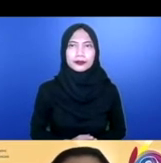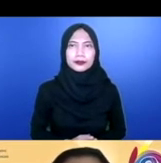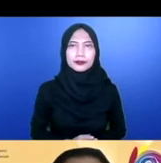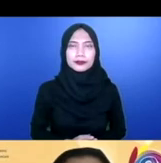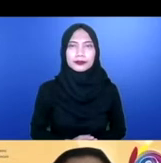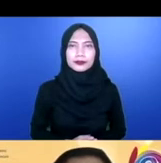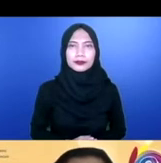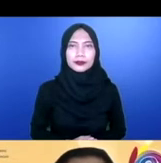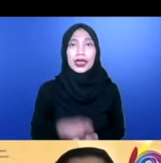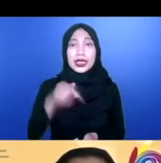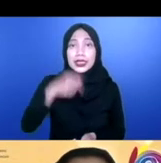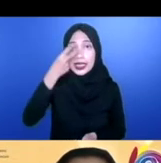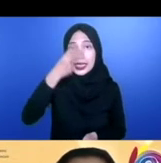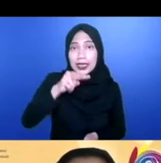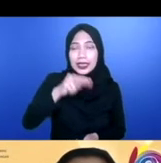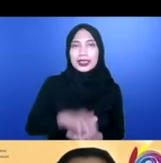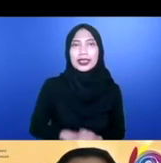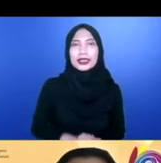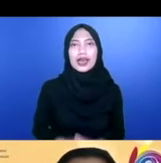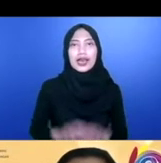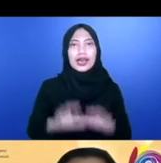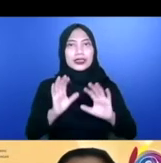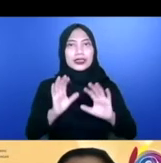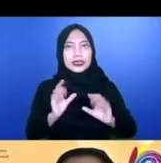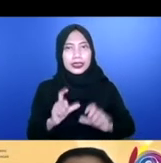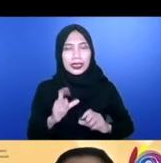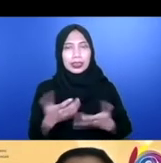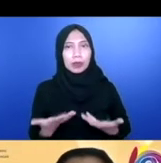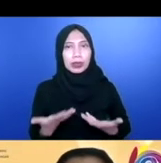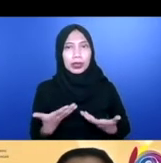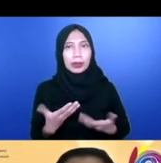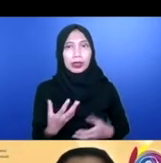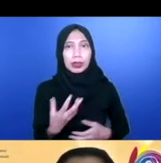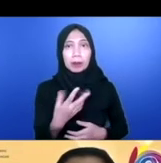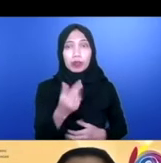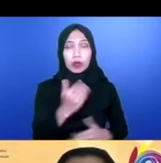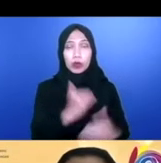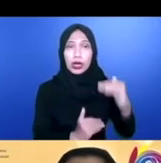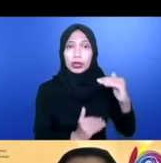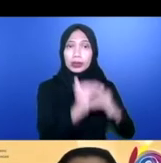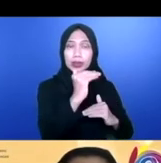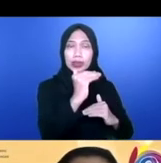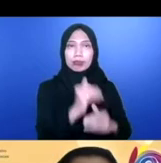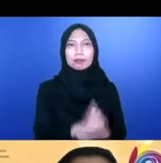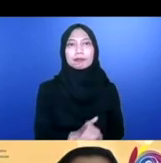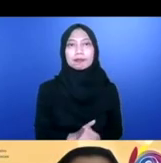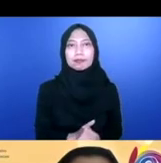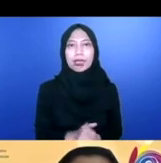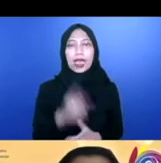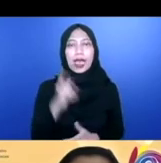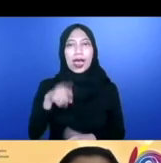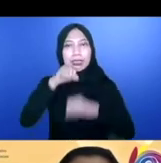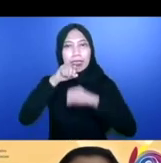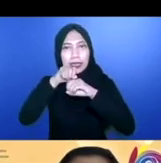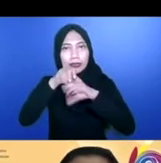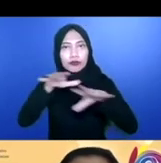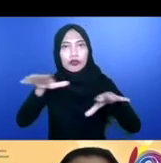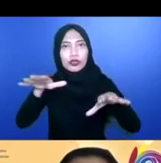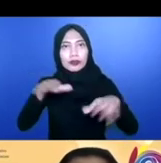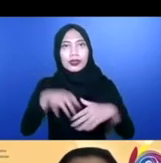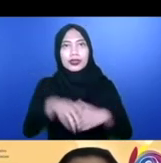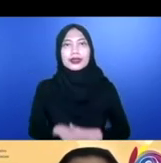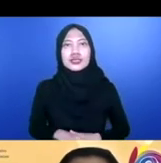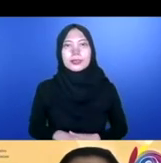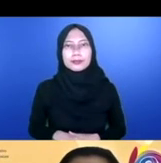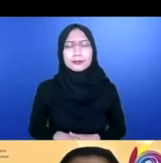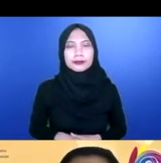kita lihat upaya peningkatan transaksi keuangan yang terus-menerus itu pemberian informasi mengenai produk layanan keuangan yang diberikan oleh